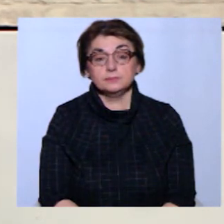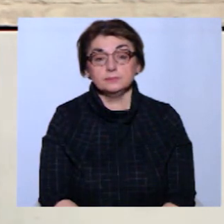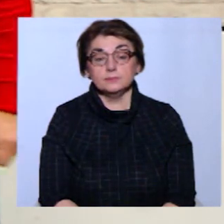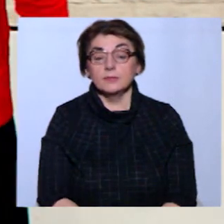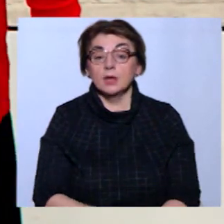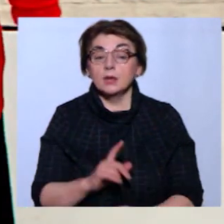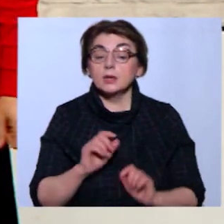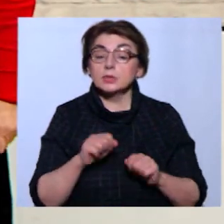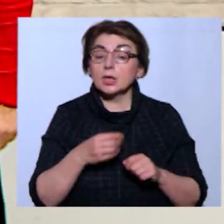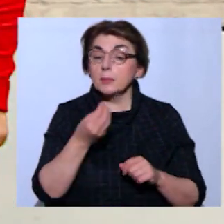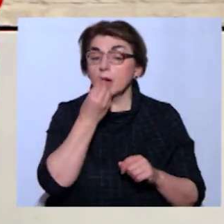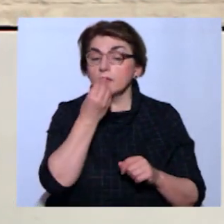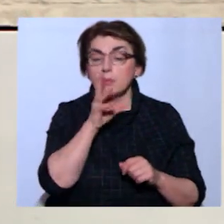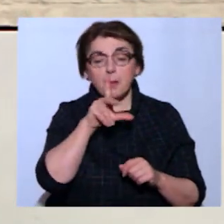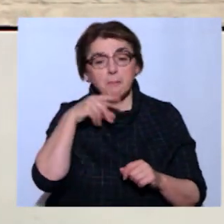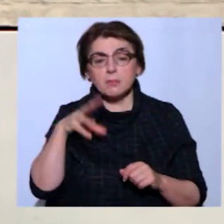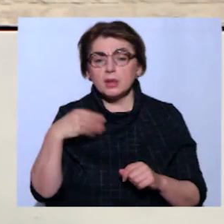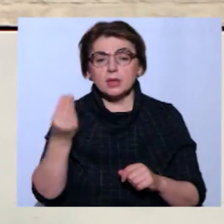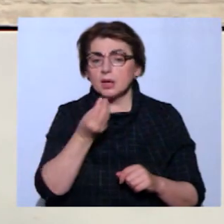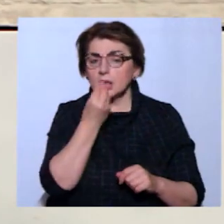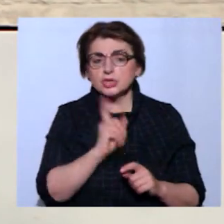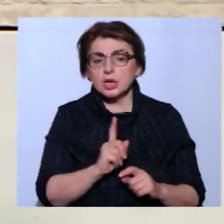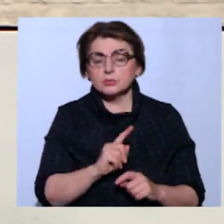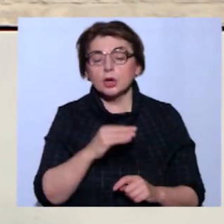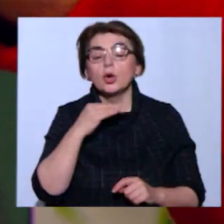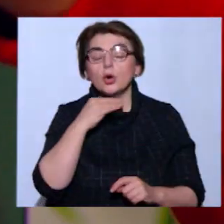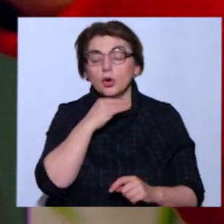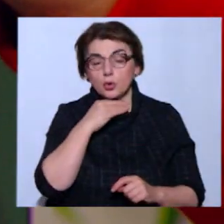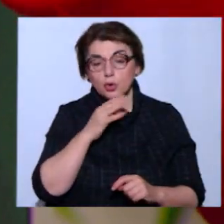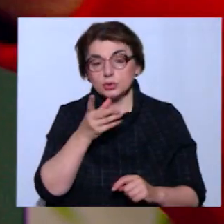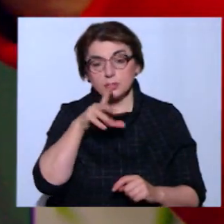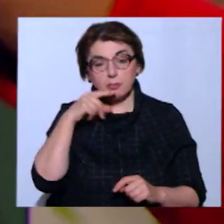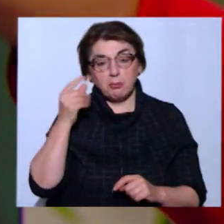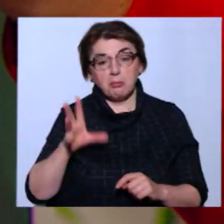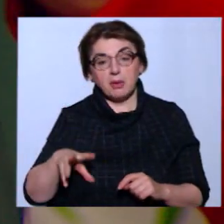რაც შეეხება კვებას, მელა არის ხორცის მჭამელი.